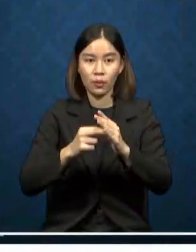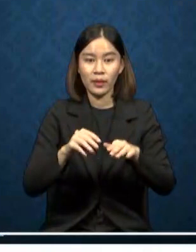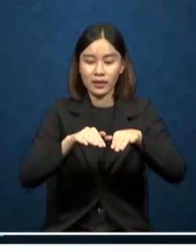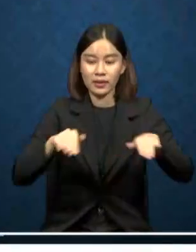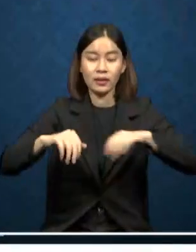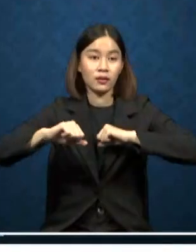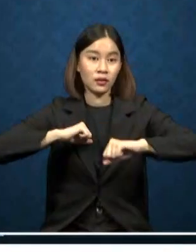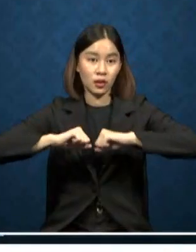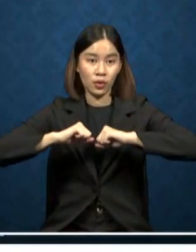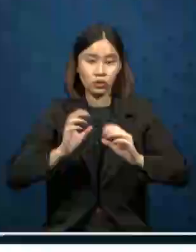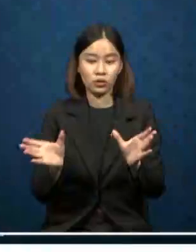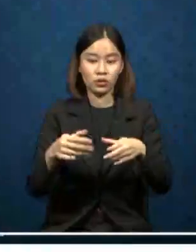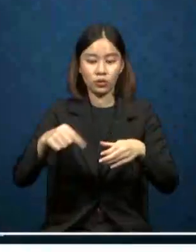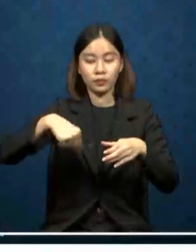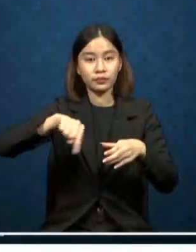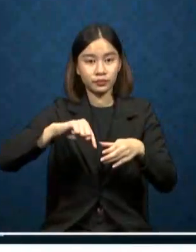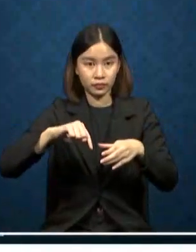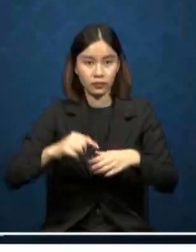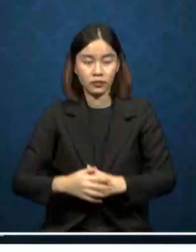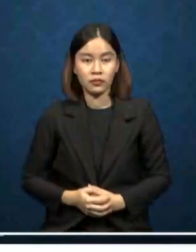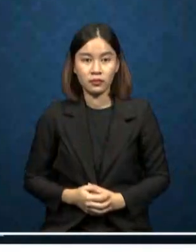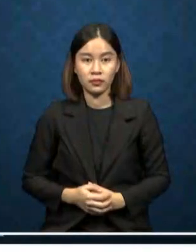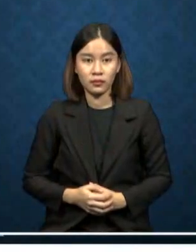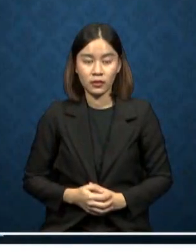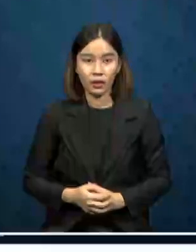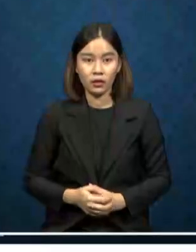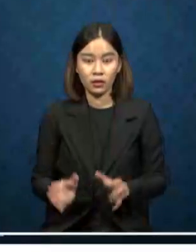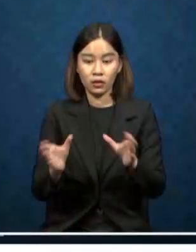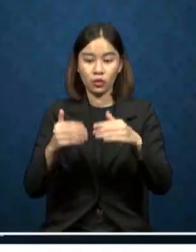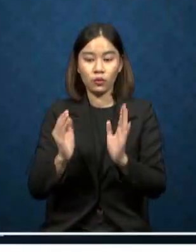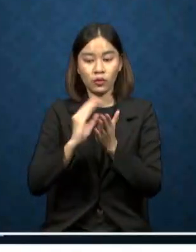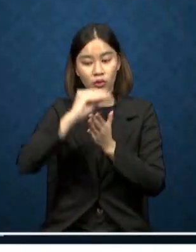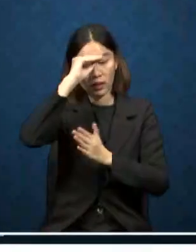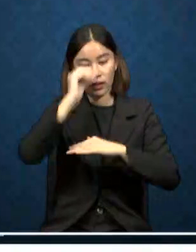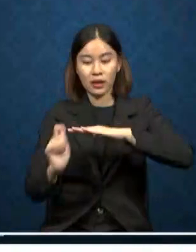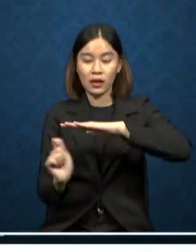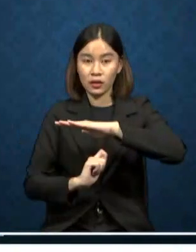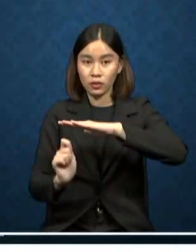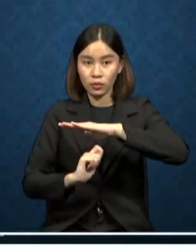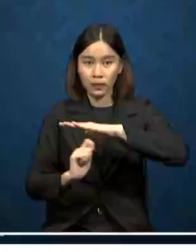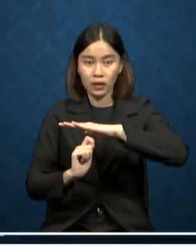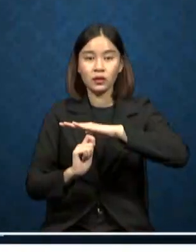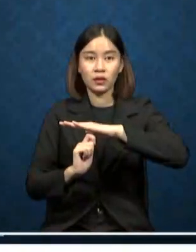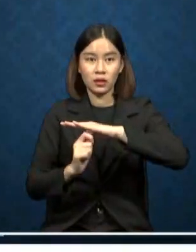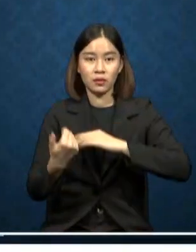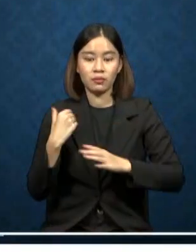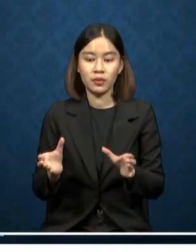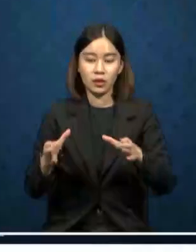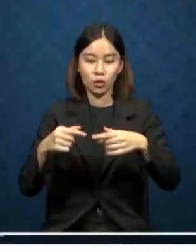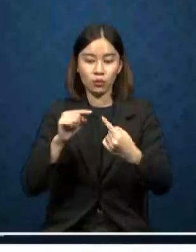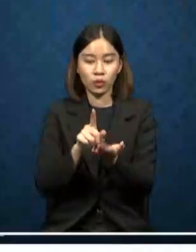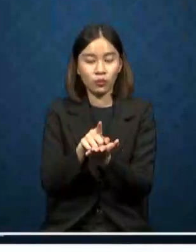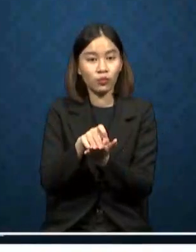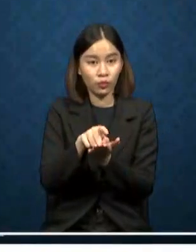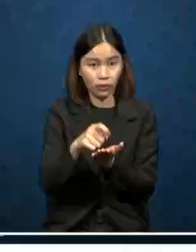เยาวชนนะคะค่ะเอ่อแล้วก็กลุ่มนักเรียนอนุบาลรืออำนาจได้ตั้งกลุ่มทายาทหม่อน